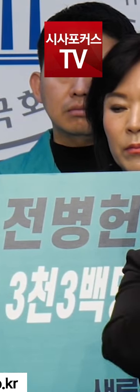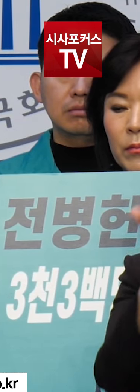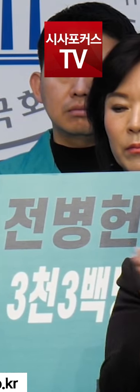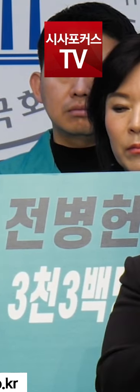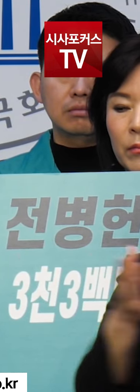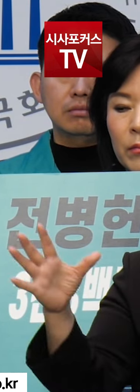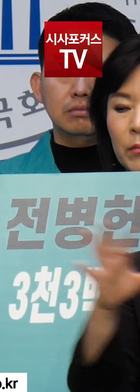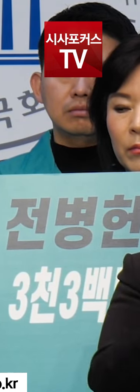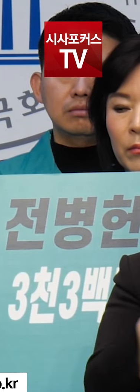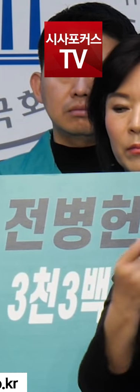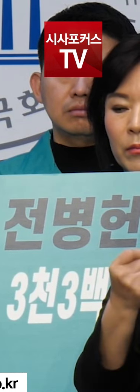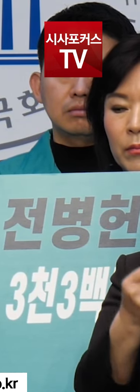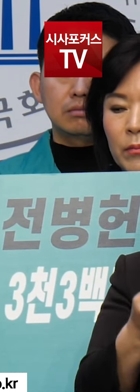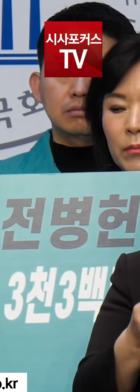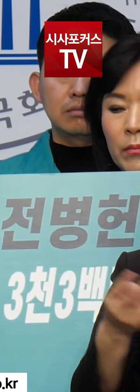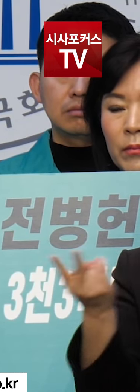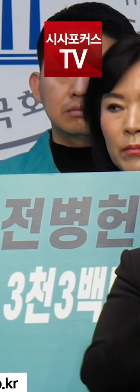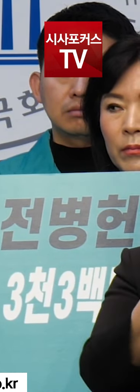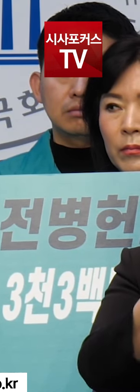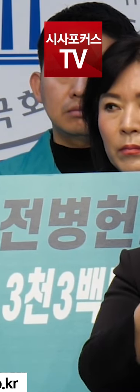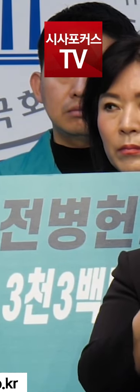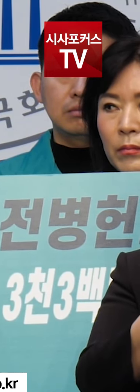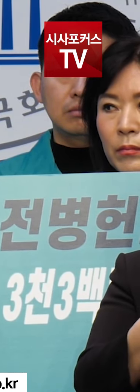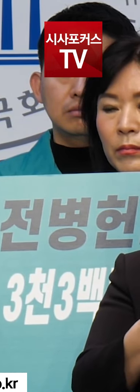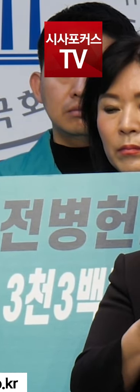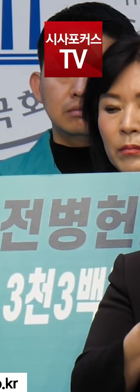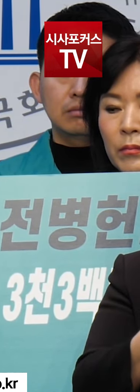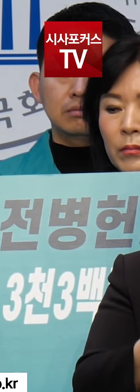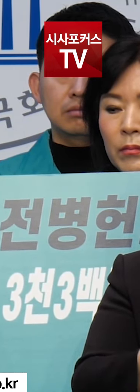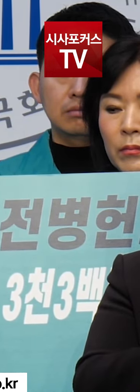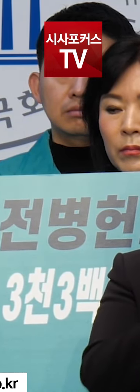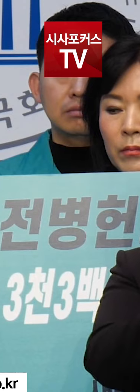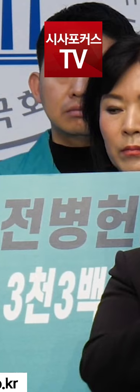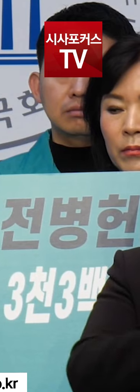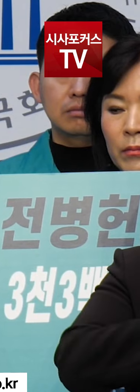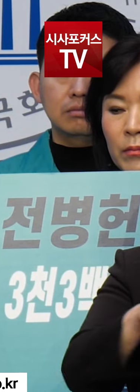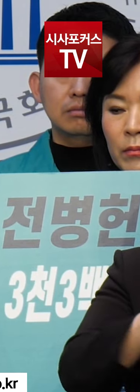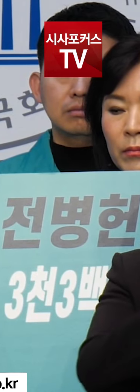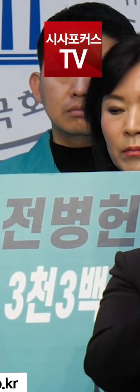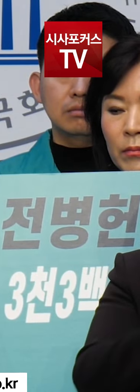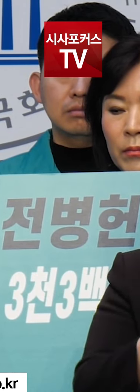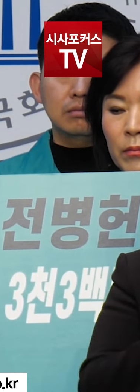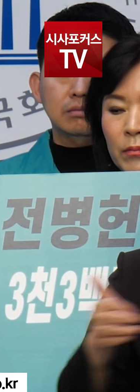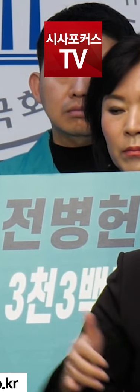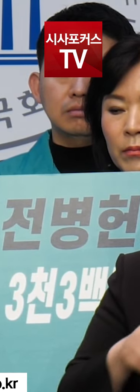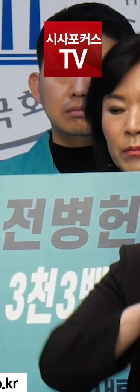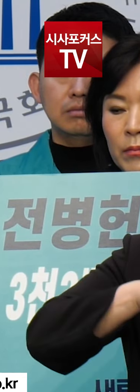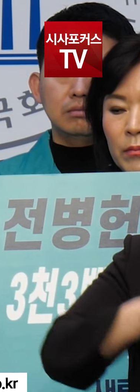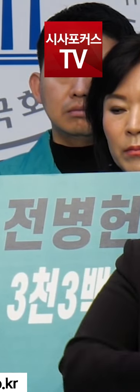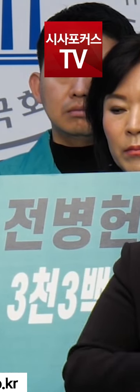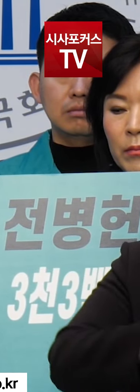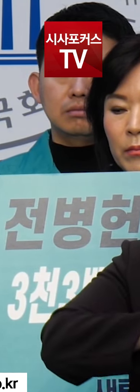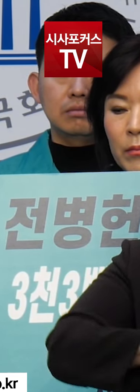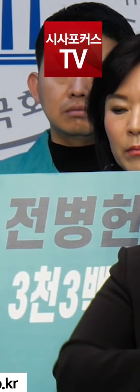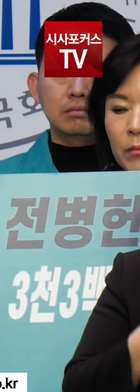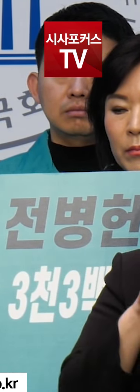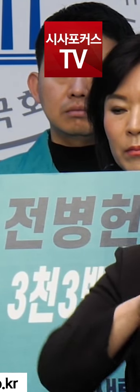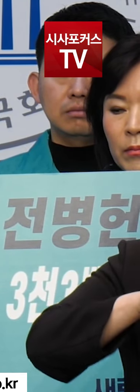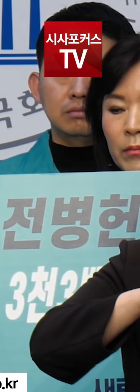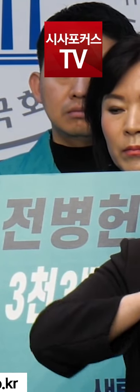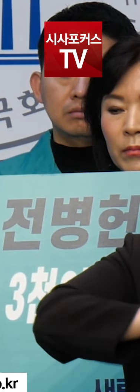윤명패권연대의 맹렬한 폭주를 강력하게 국민 여러분들께서 제동시켜야 할 것입니다.